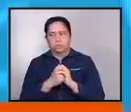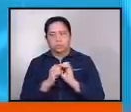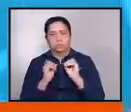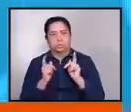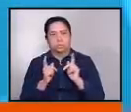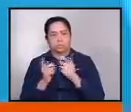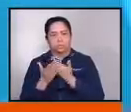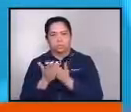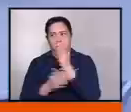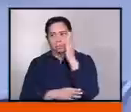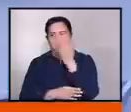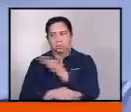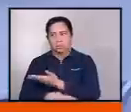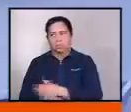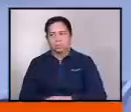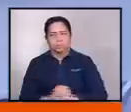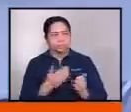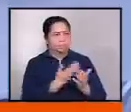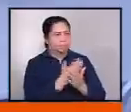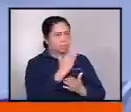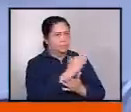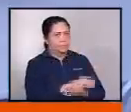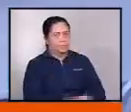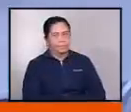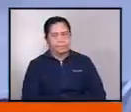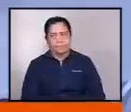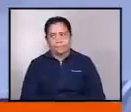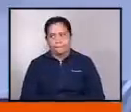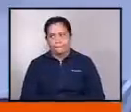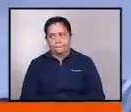Okay, magandang tanghali po sa inyo, ma'am. Good afternoon po. Ha?